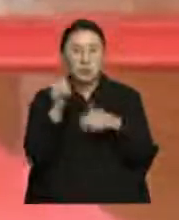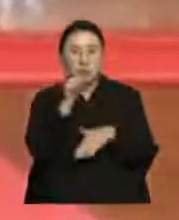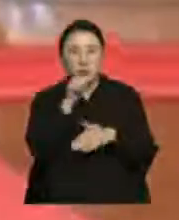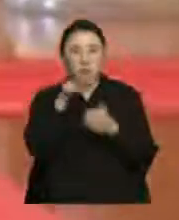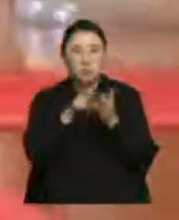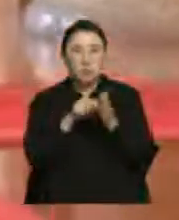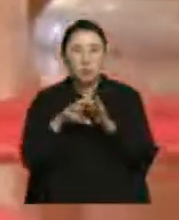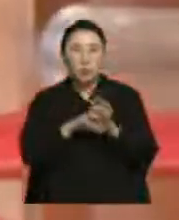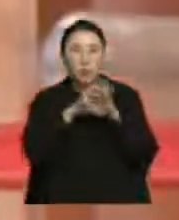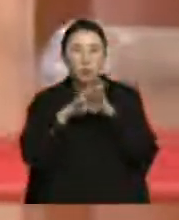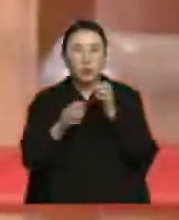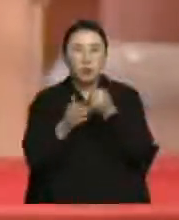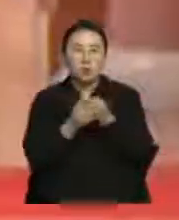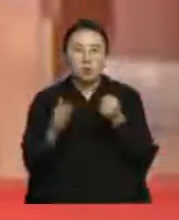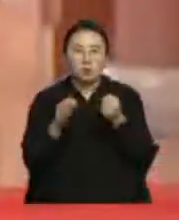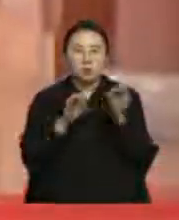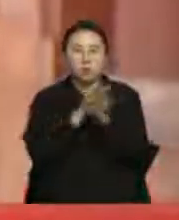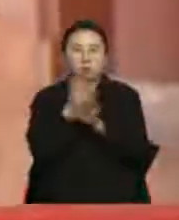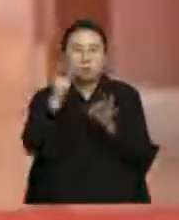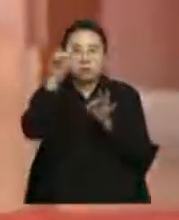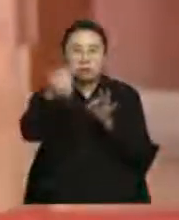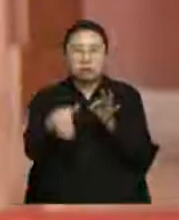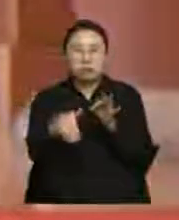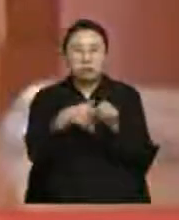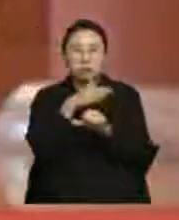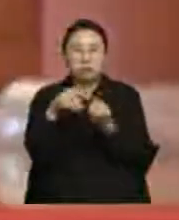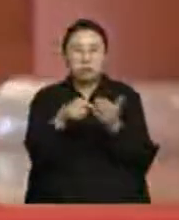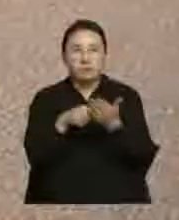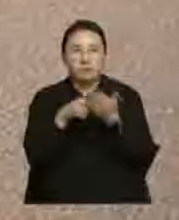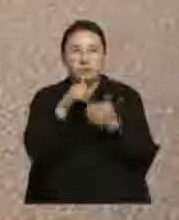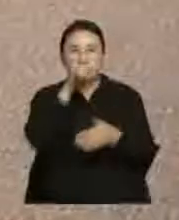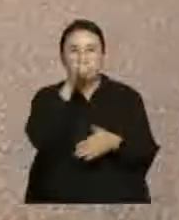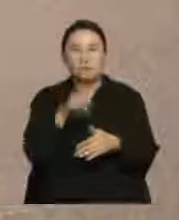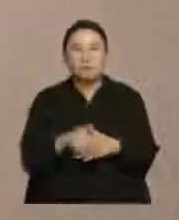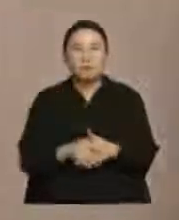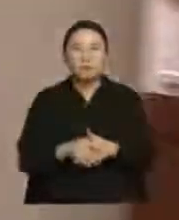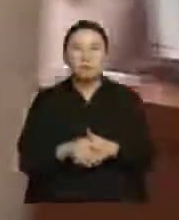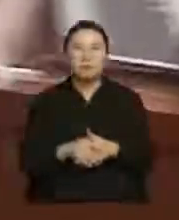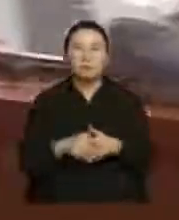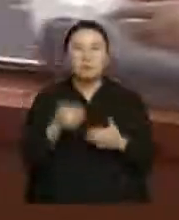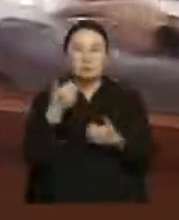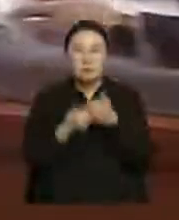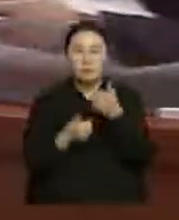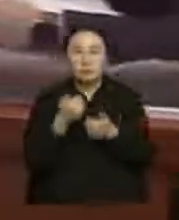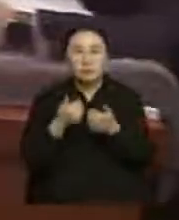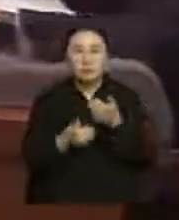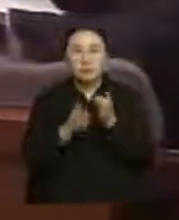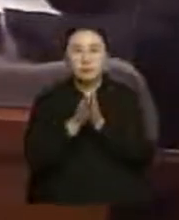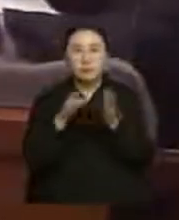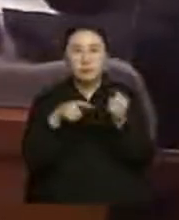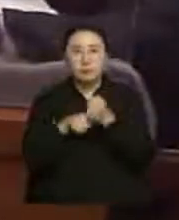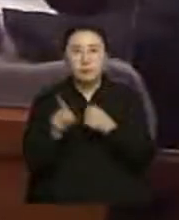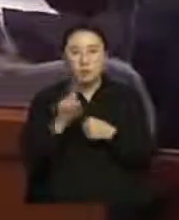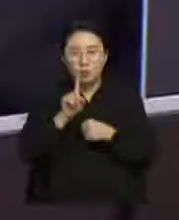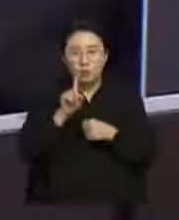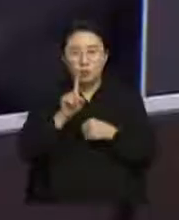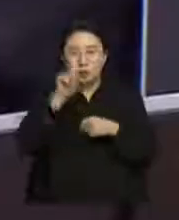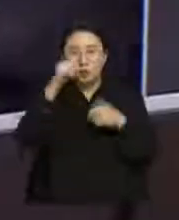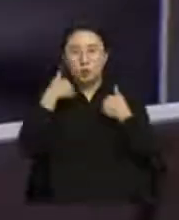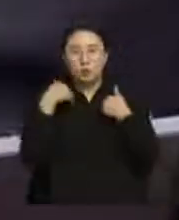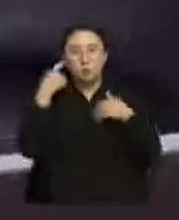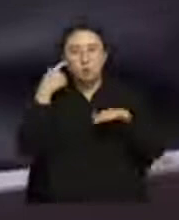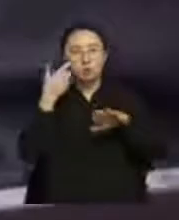문제와 코로나19로 인한 침울한 경제 상황을 보여주는 사례인데요. 이러한 갈등이 발생하는 요소로는 정부 불신